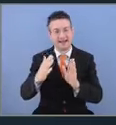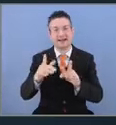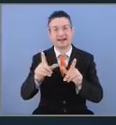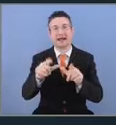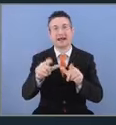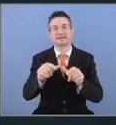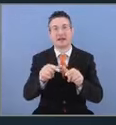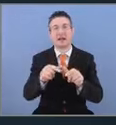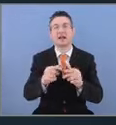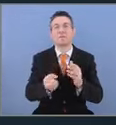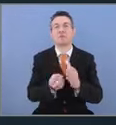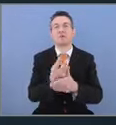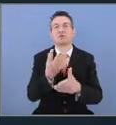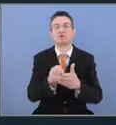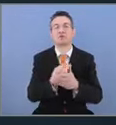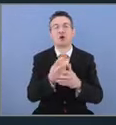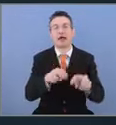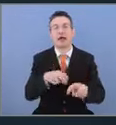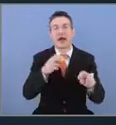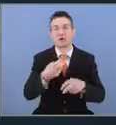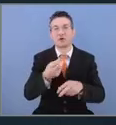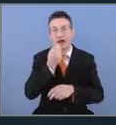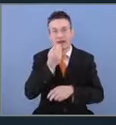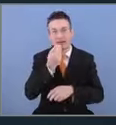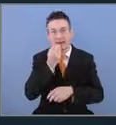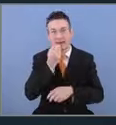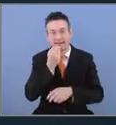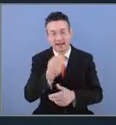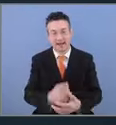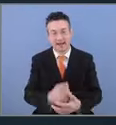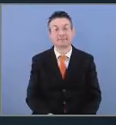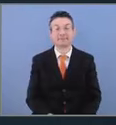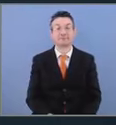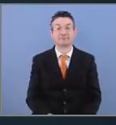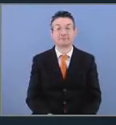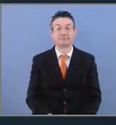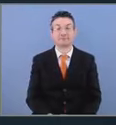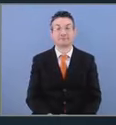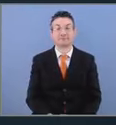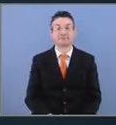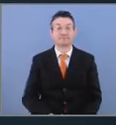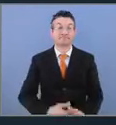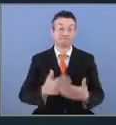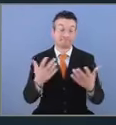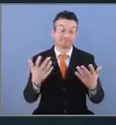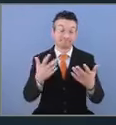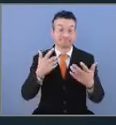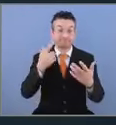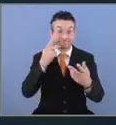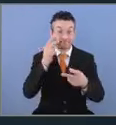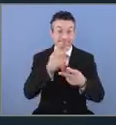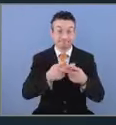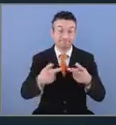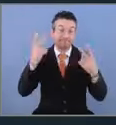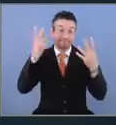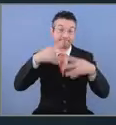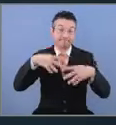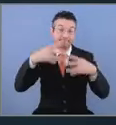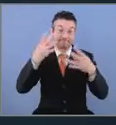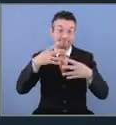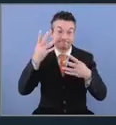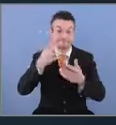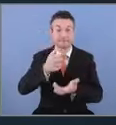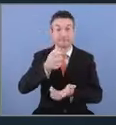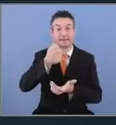agroalimentari, cercando di ragionare in un'ottica interfondo e multifondo per quanto riguarda